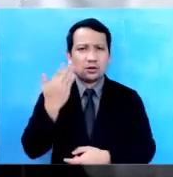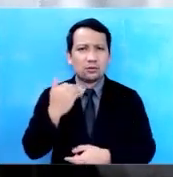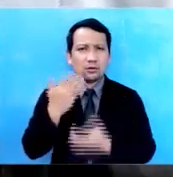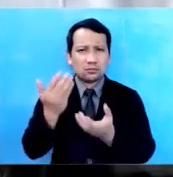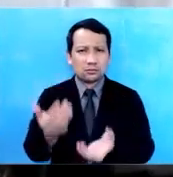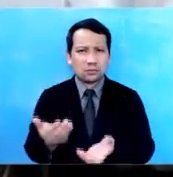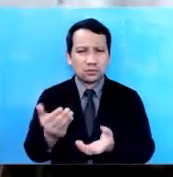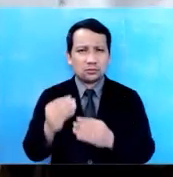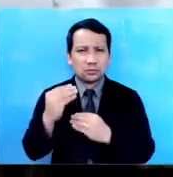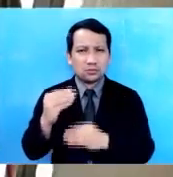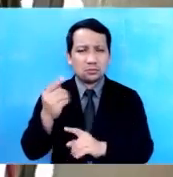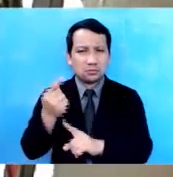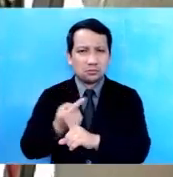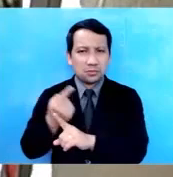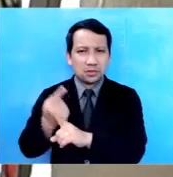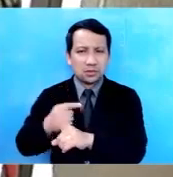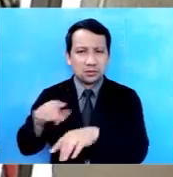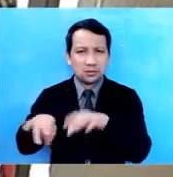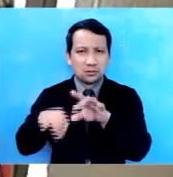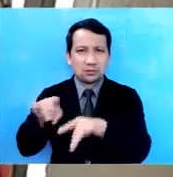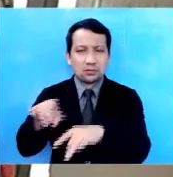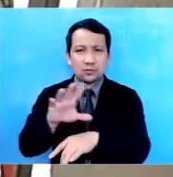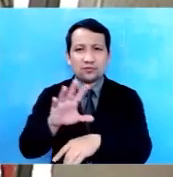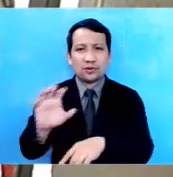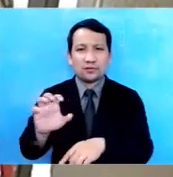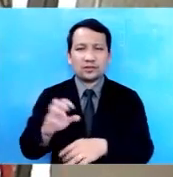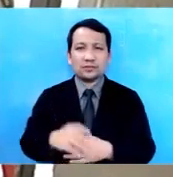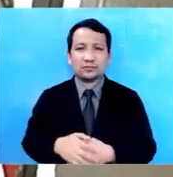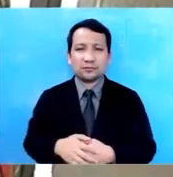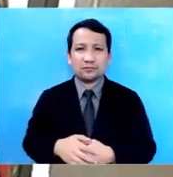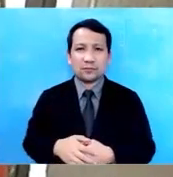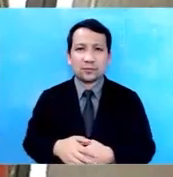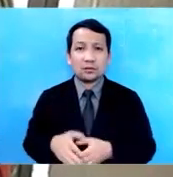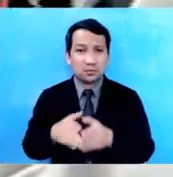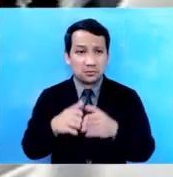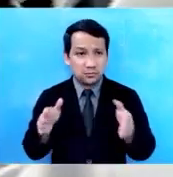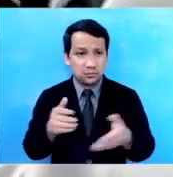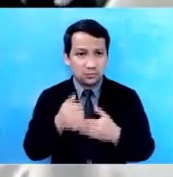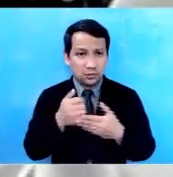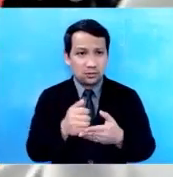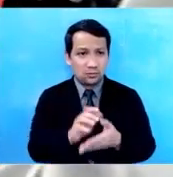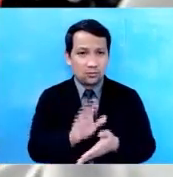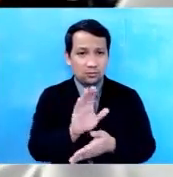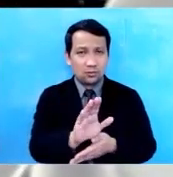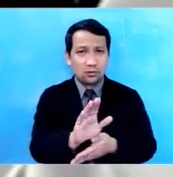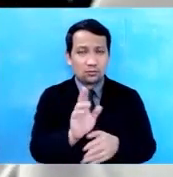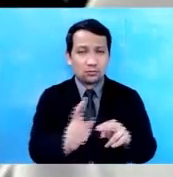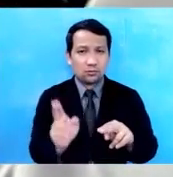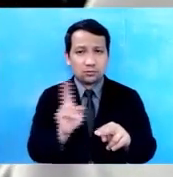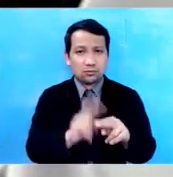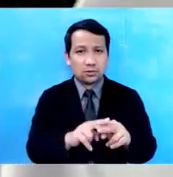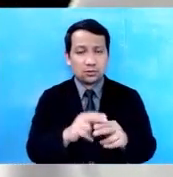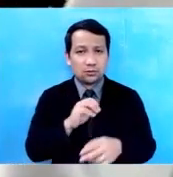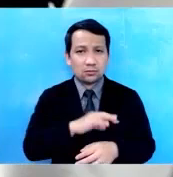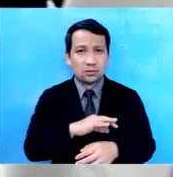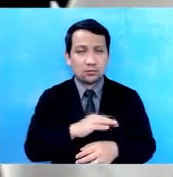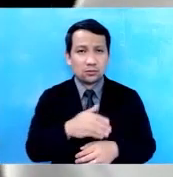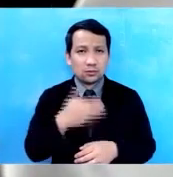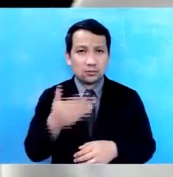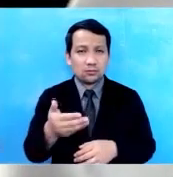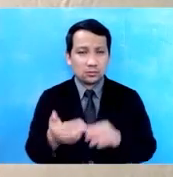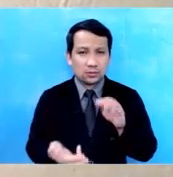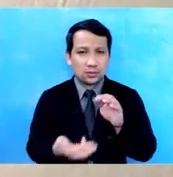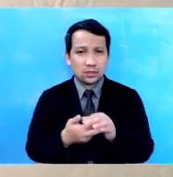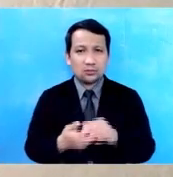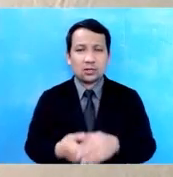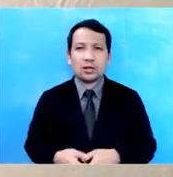minimum monthly contribution na 500 pesos. Malaking bagay raw ito, pandagdag sa makukuha niyang pensyon sa kanyang retirement.